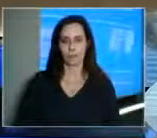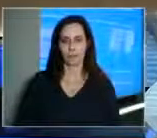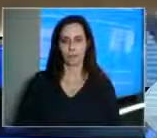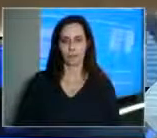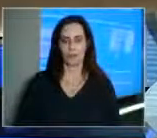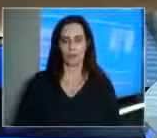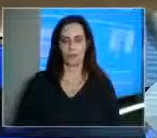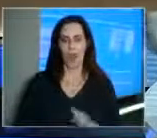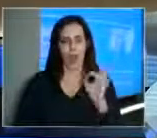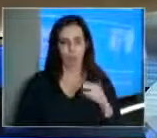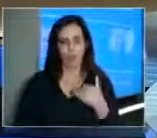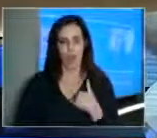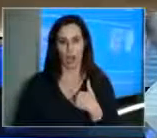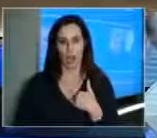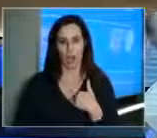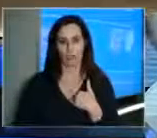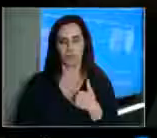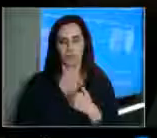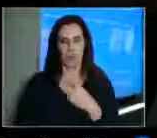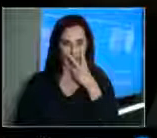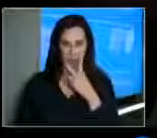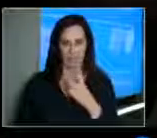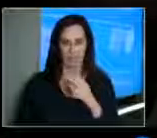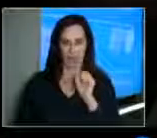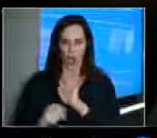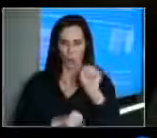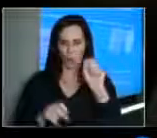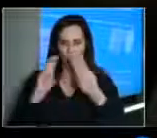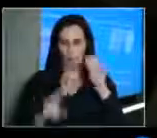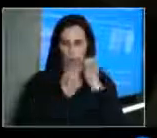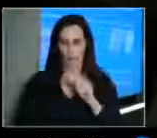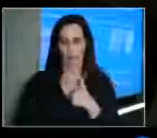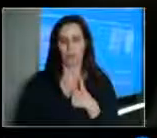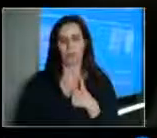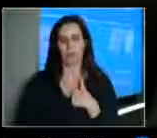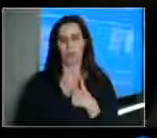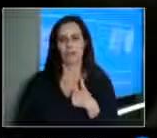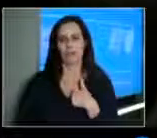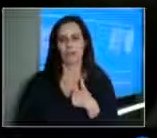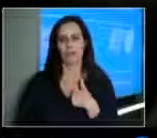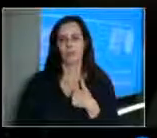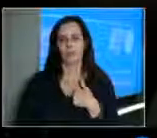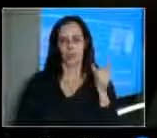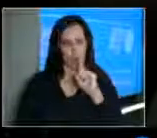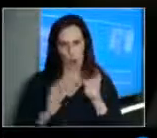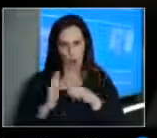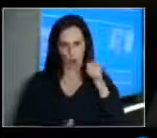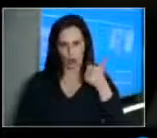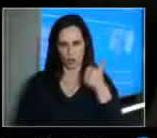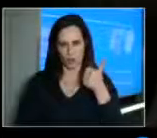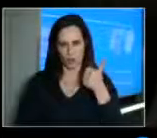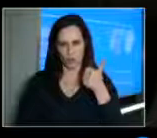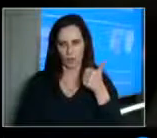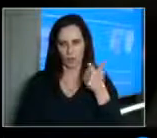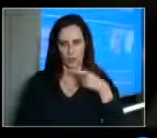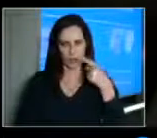פה. האמת שאני ראיתי את התלונה הזאת, ובכלל את זה, גם לא פעם הראשונה שהם פנו לפני